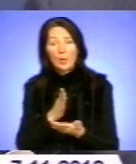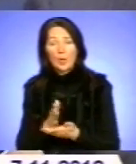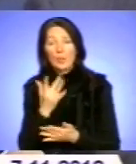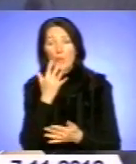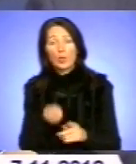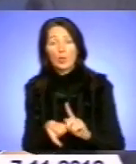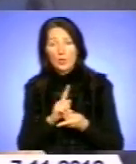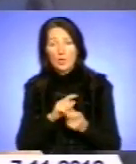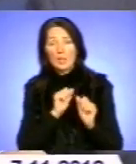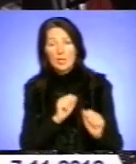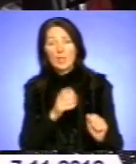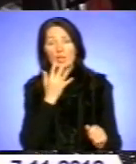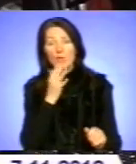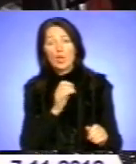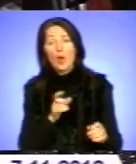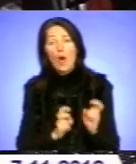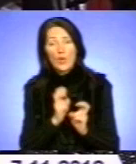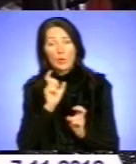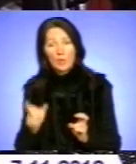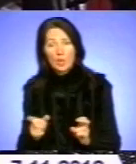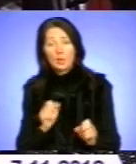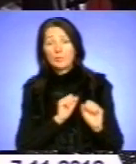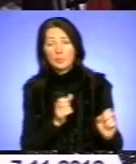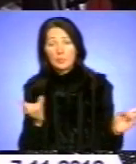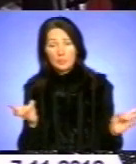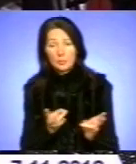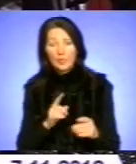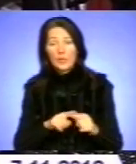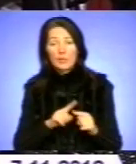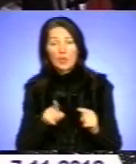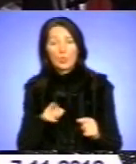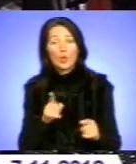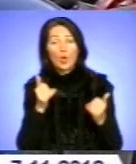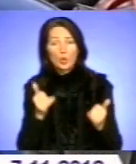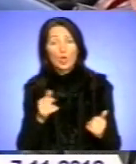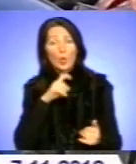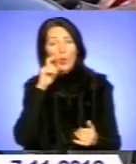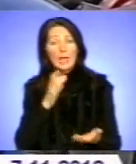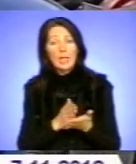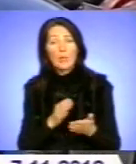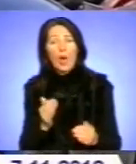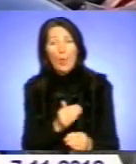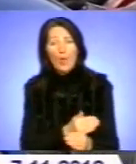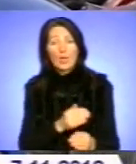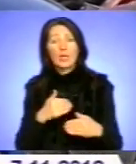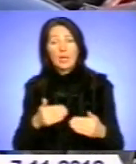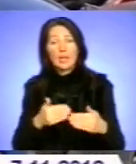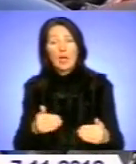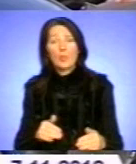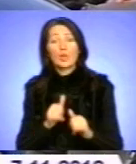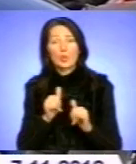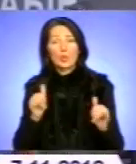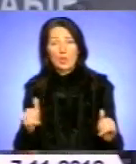захист національного виробника. Захищати, каже профільний міністр, треба якнайшвидше, бо сьогодні Україна має уповільнені темпи зростання у більшості